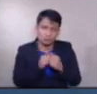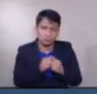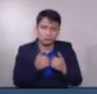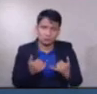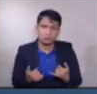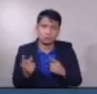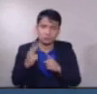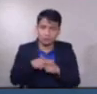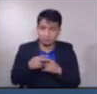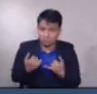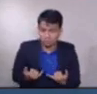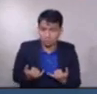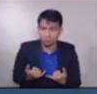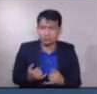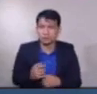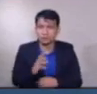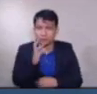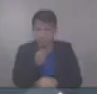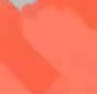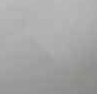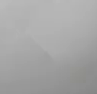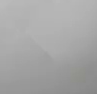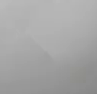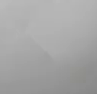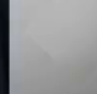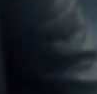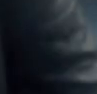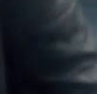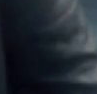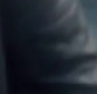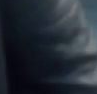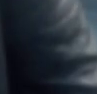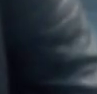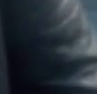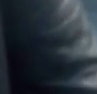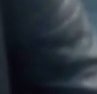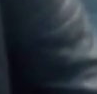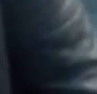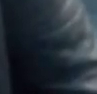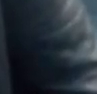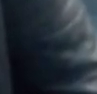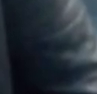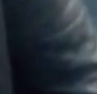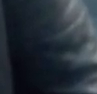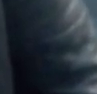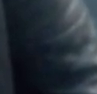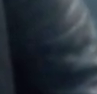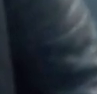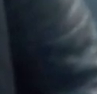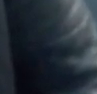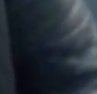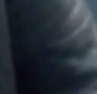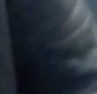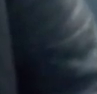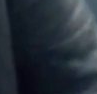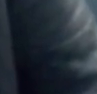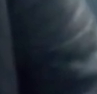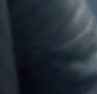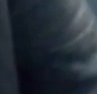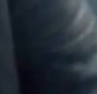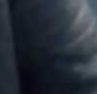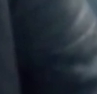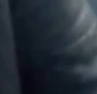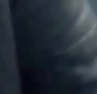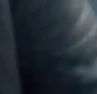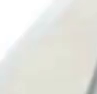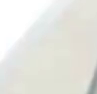at ang aplikante sa gabing ito ay si... June Bert Gigayuma, ipinanganak sa Iligan City, Lanao del Norte noong August